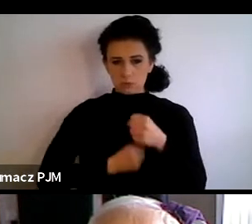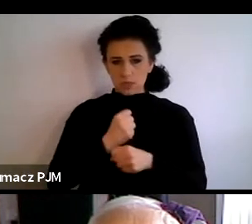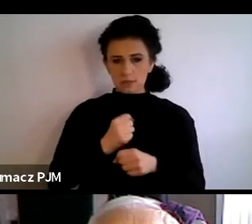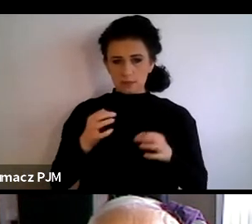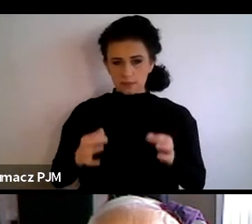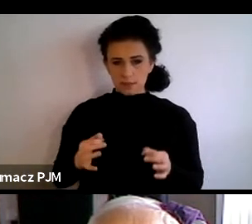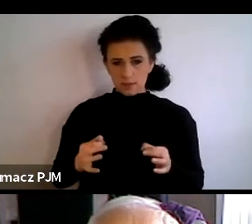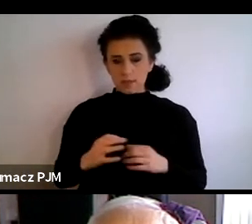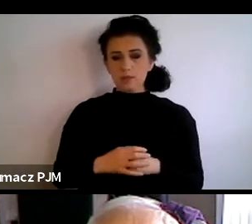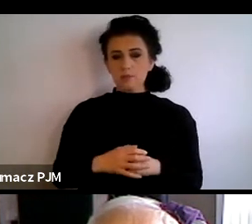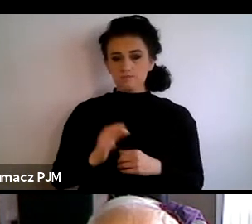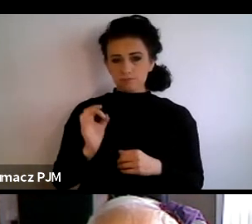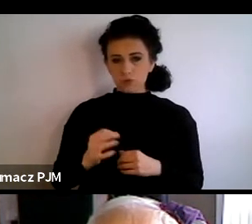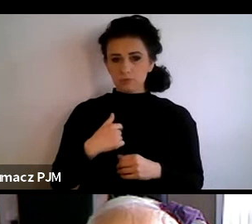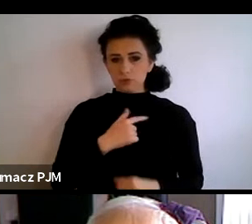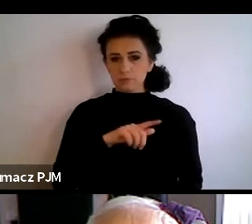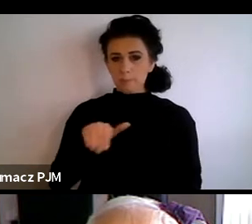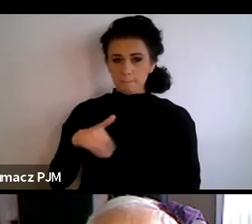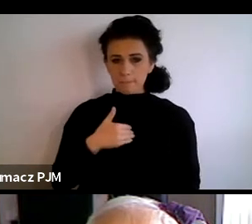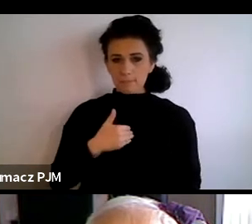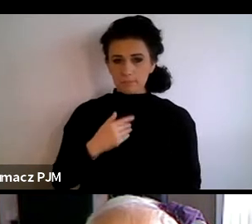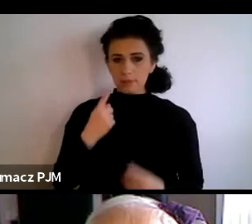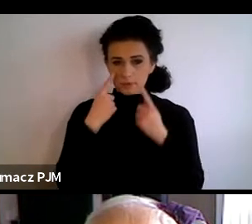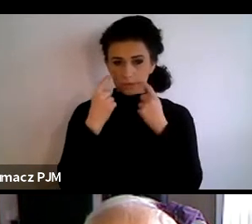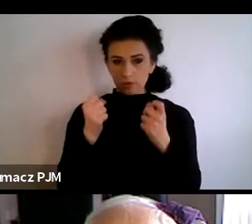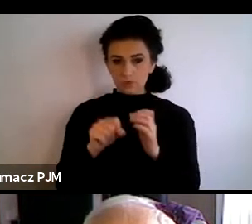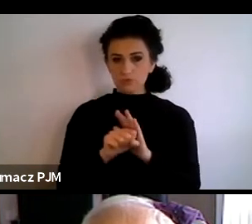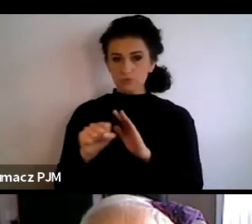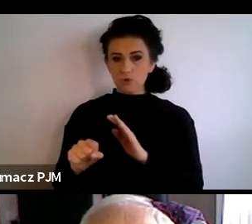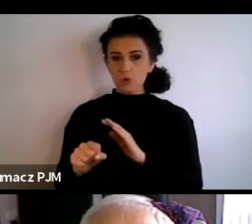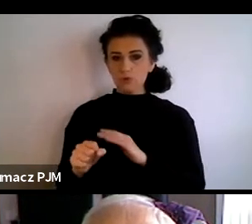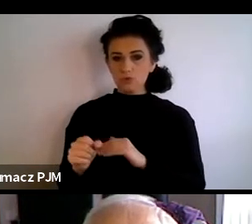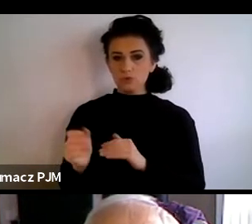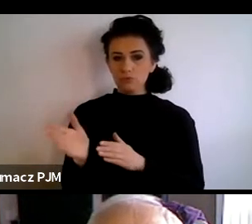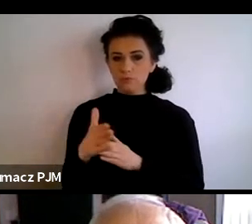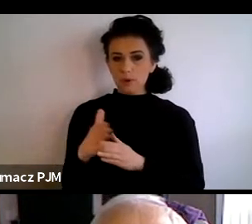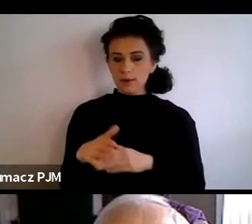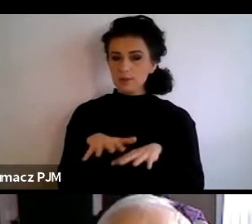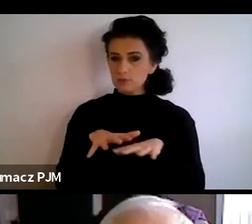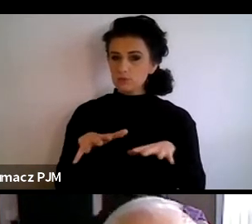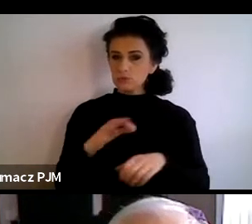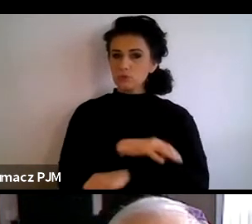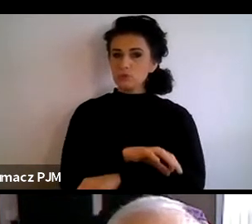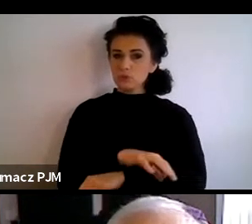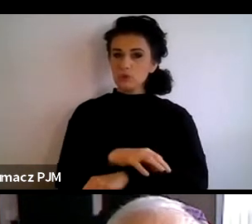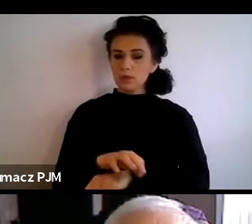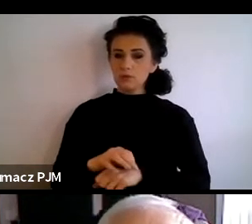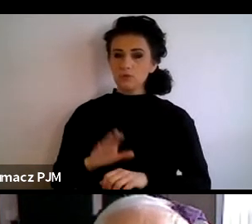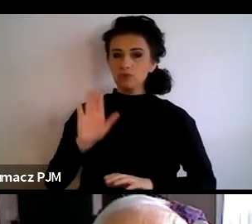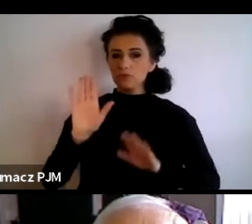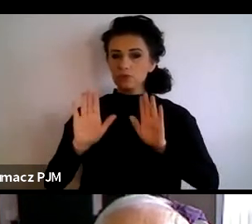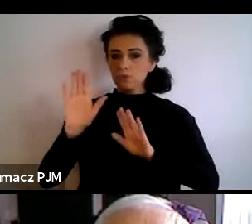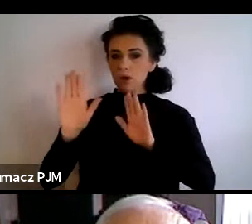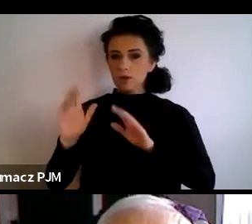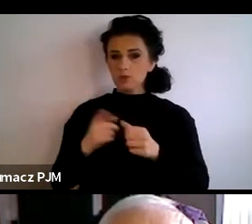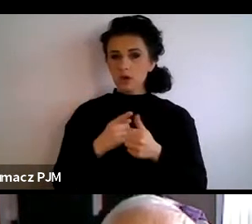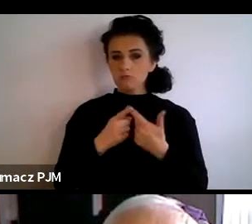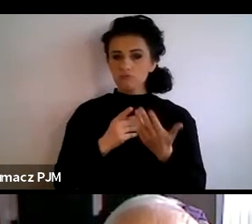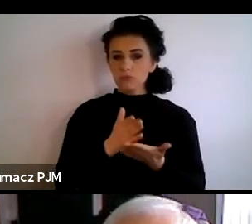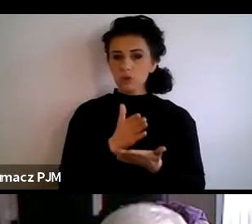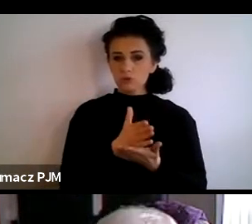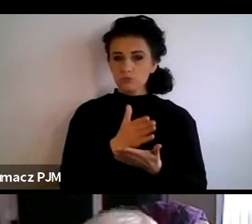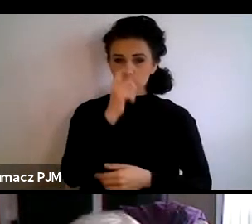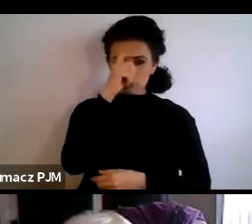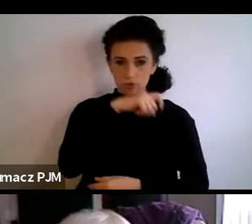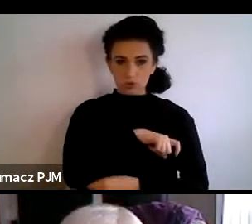No więc my zauważyliśmy od marca, bardzo dużo studentów zgłasza się o pomoc